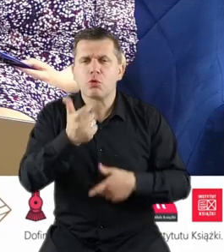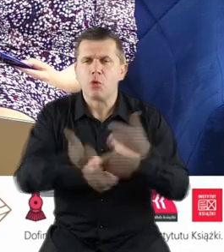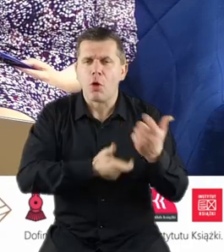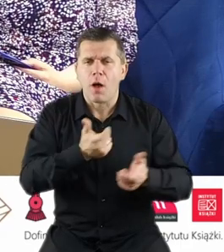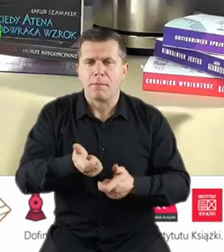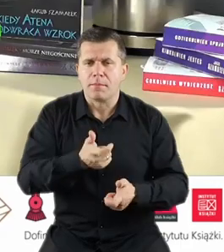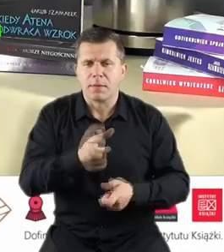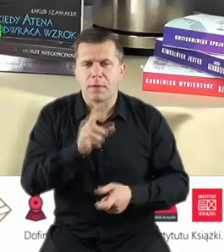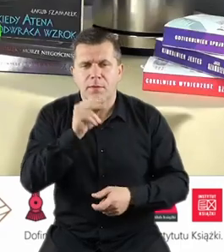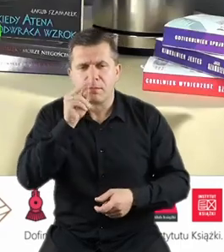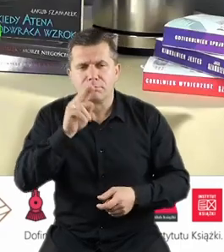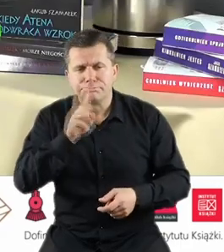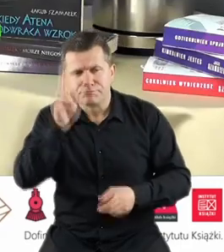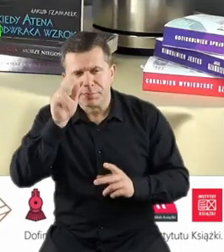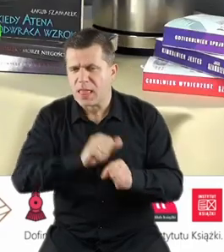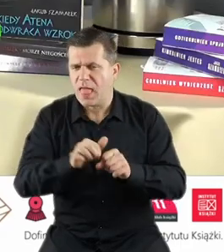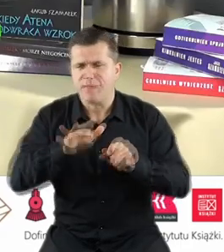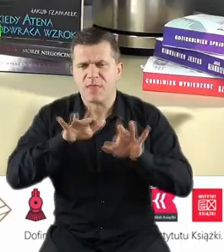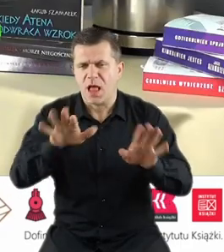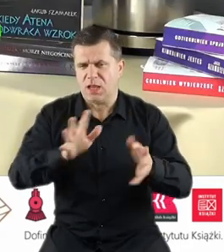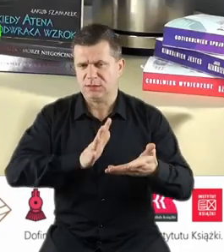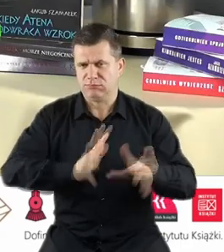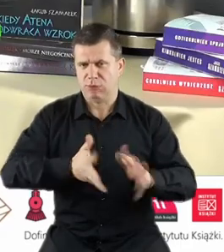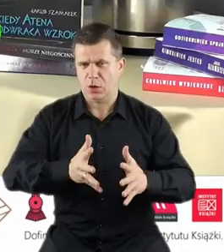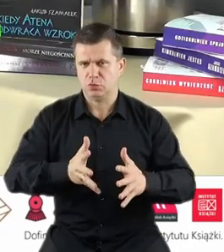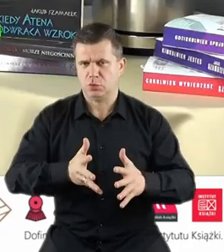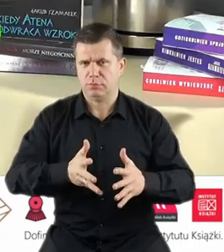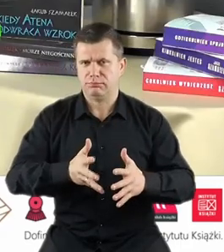wiele sposobów i niektóre z nich są jakby